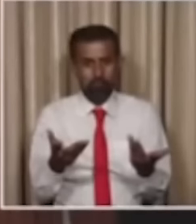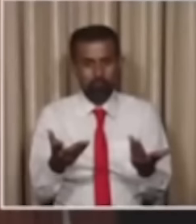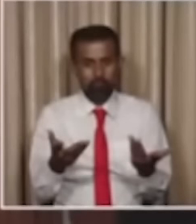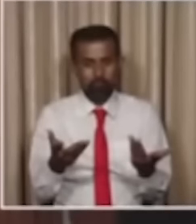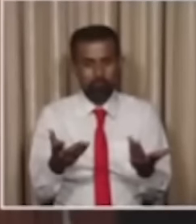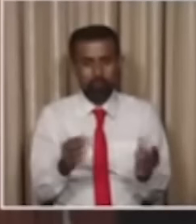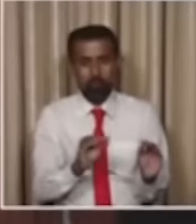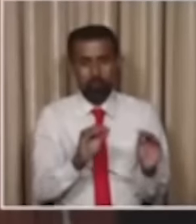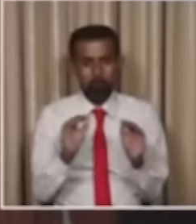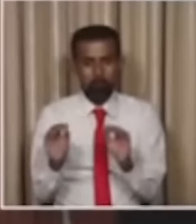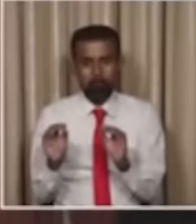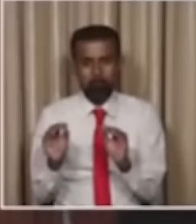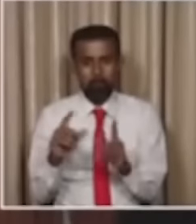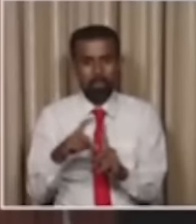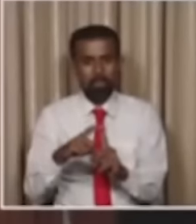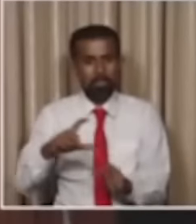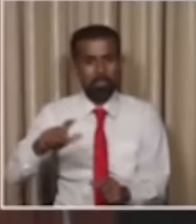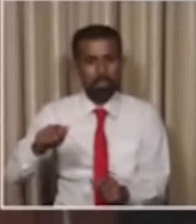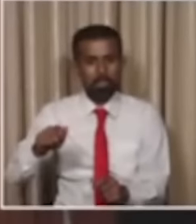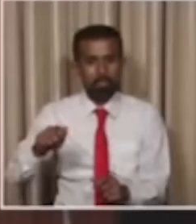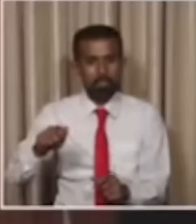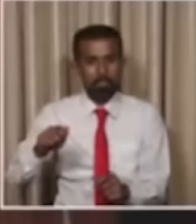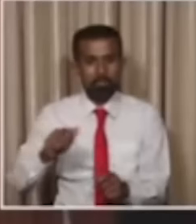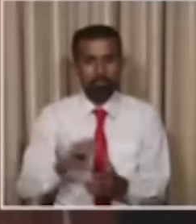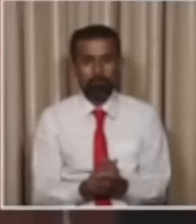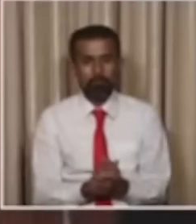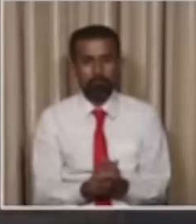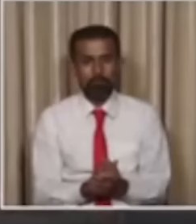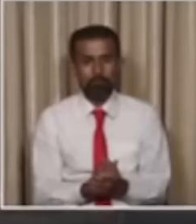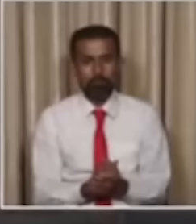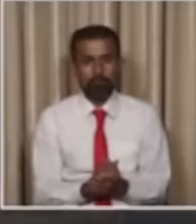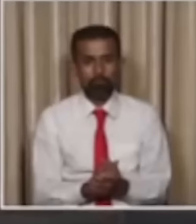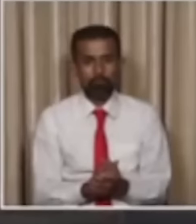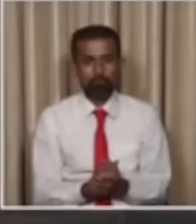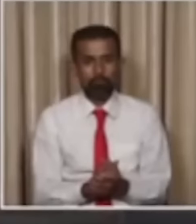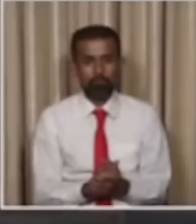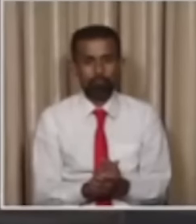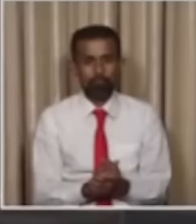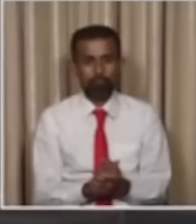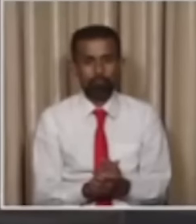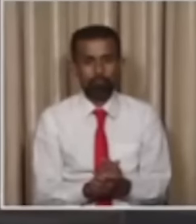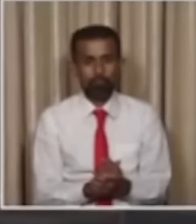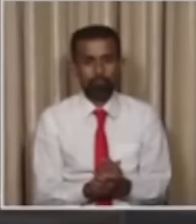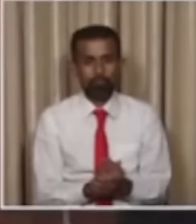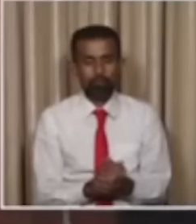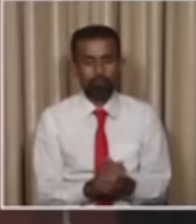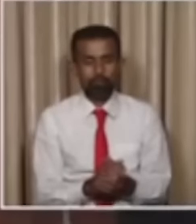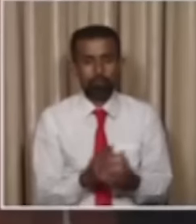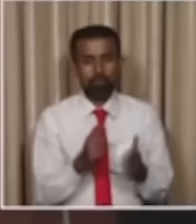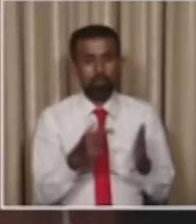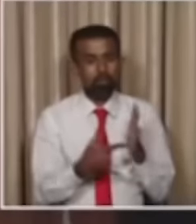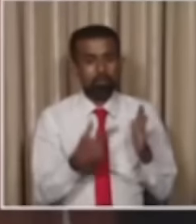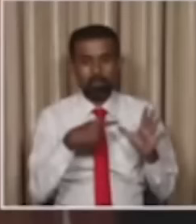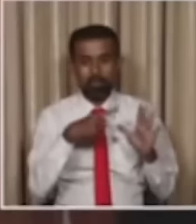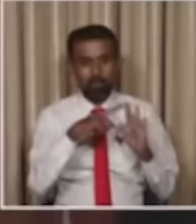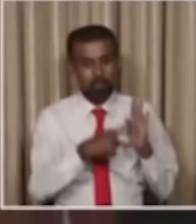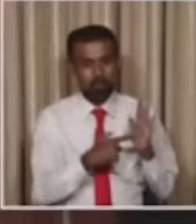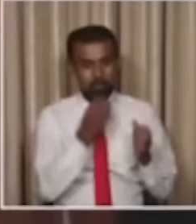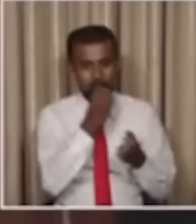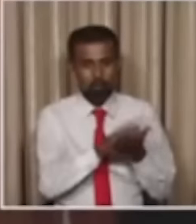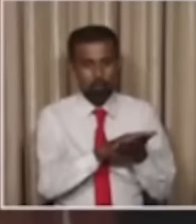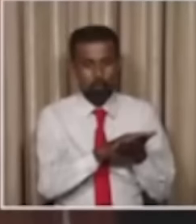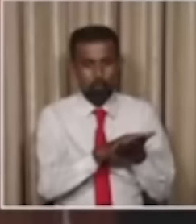ඊට පස්සේ ඔහු දෙහිවල මොකක් හරි තැනකට ගියා. මොකද ප්‍රහාරයන් සිදුවෙච්ච තැන් වලින් සමුද්‍ර හෝටලේ විතරනේ ඒ දැන්